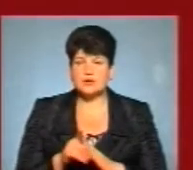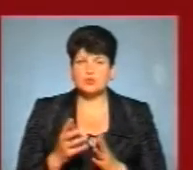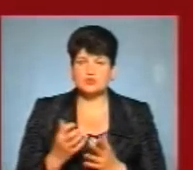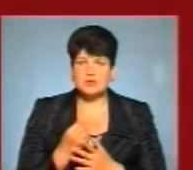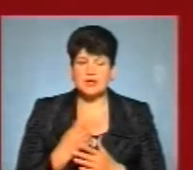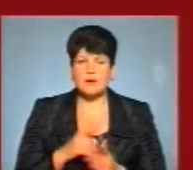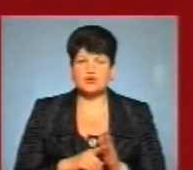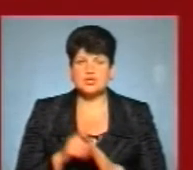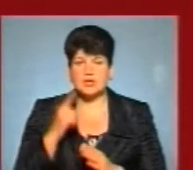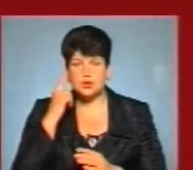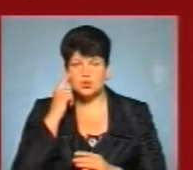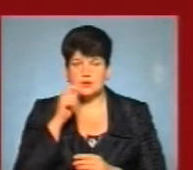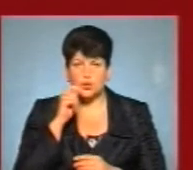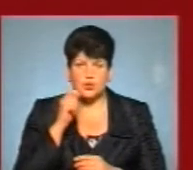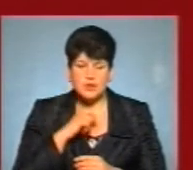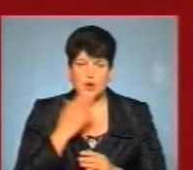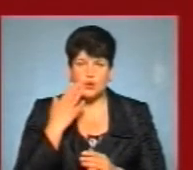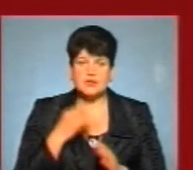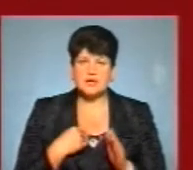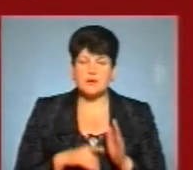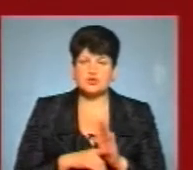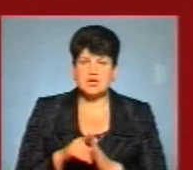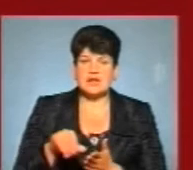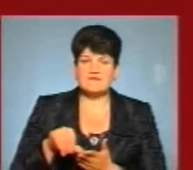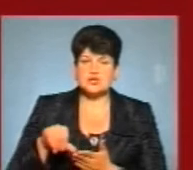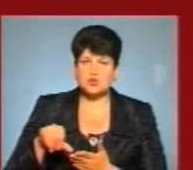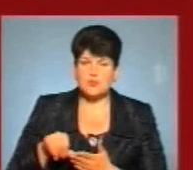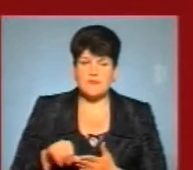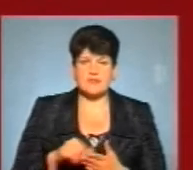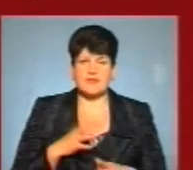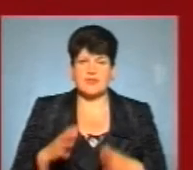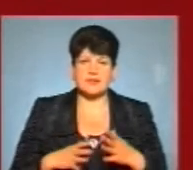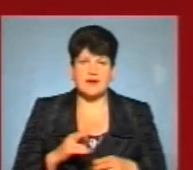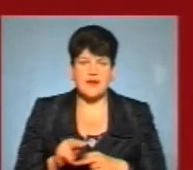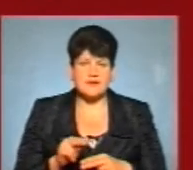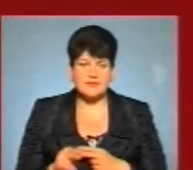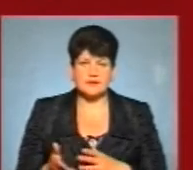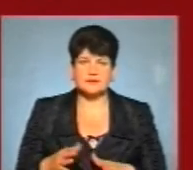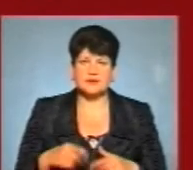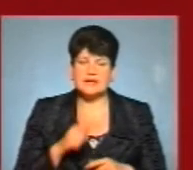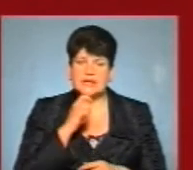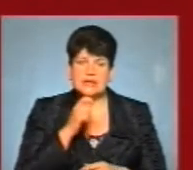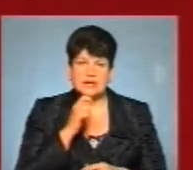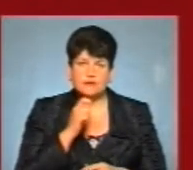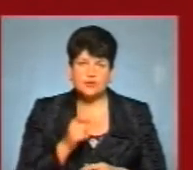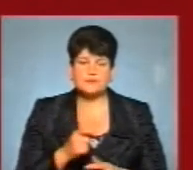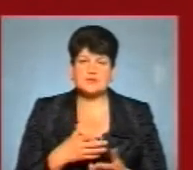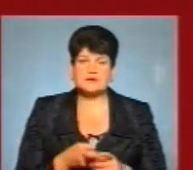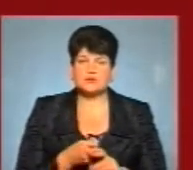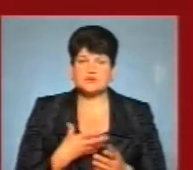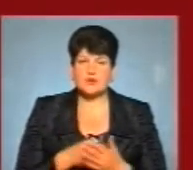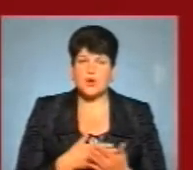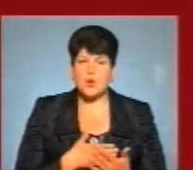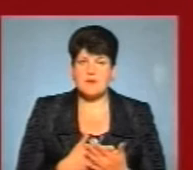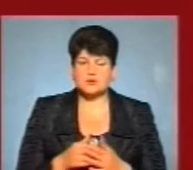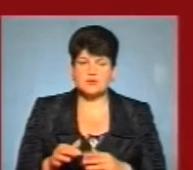думати українською. І коли я почала публічно виступати, там на тренінгах, давати інтерв'ю через свою громадську